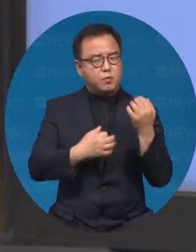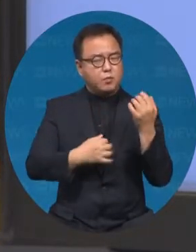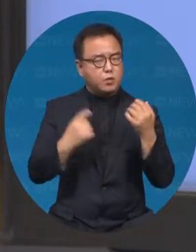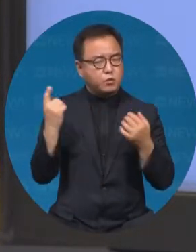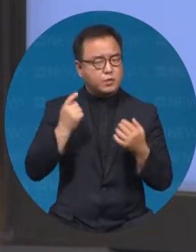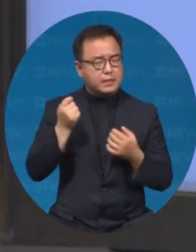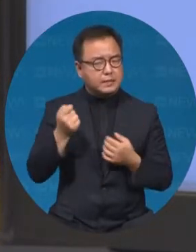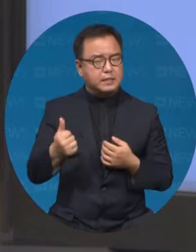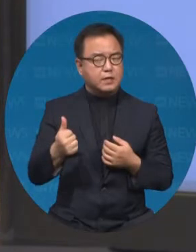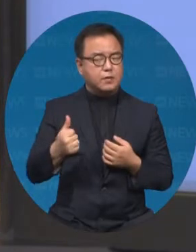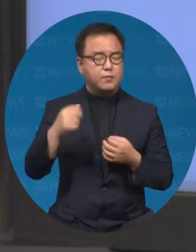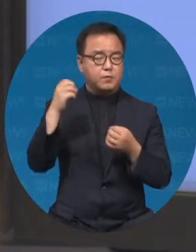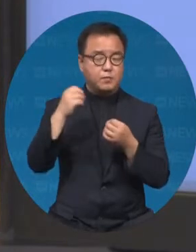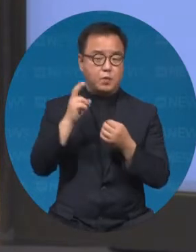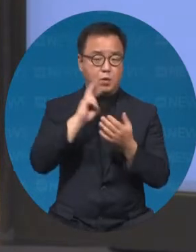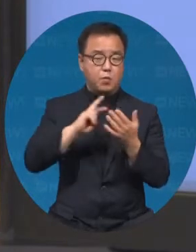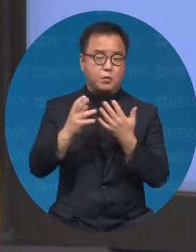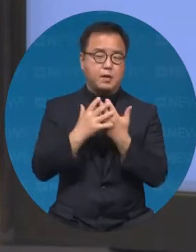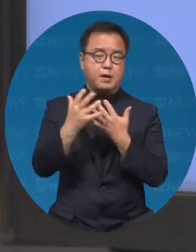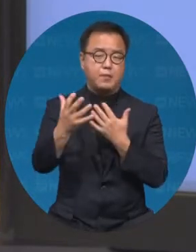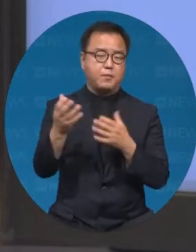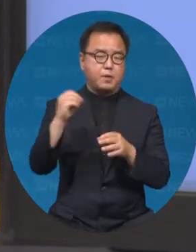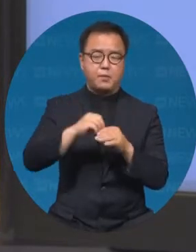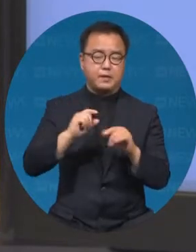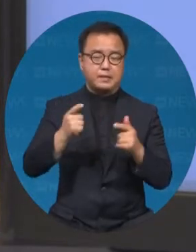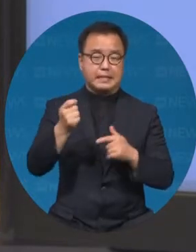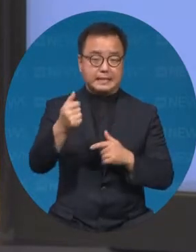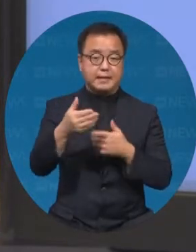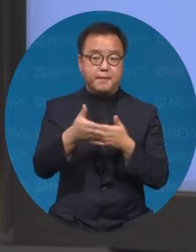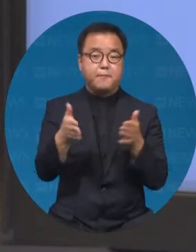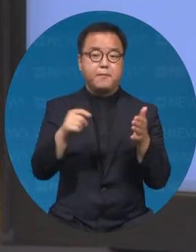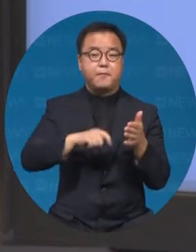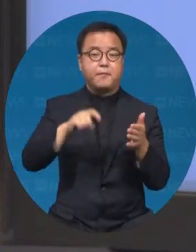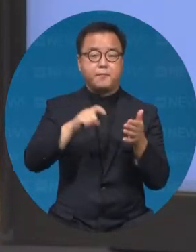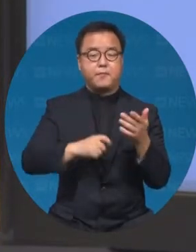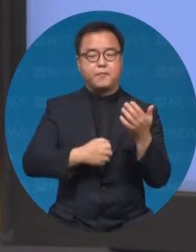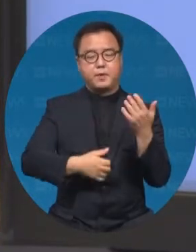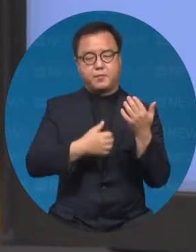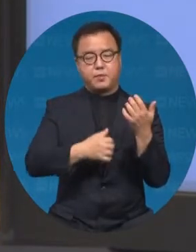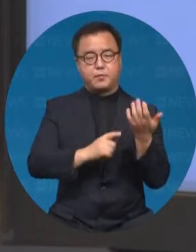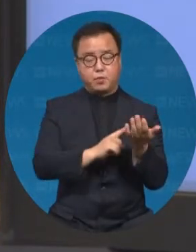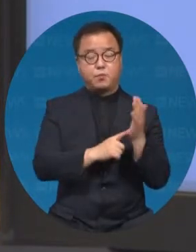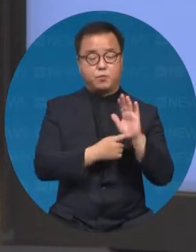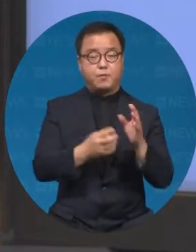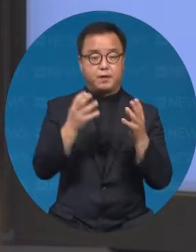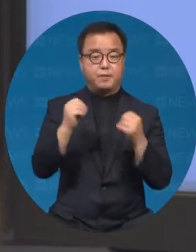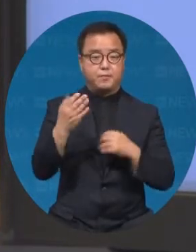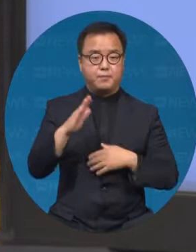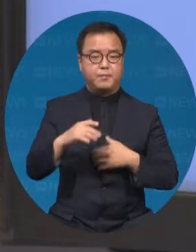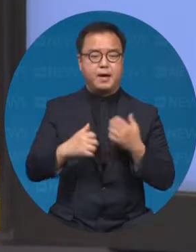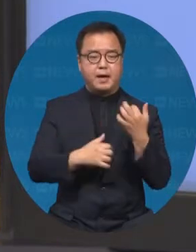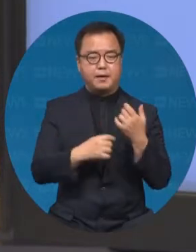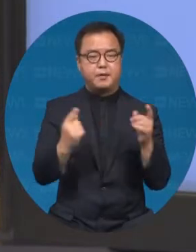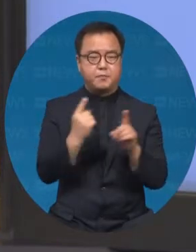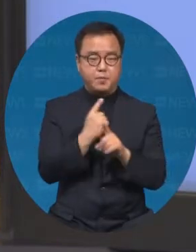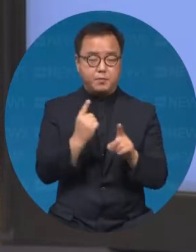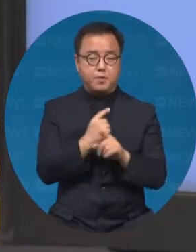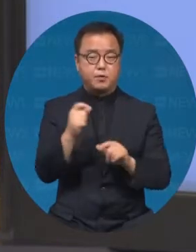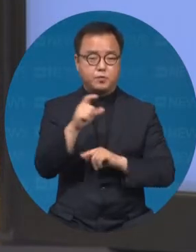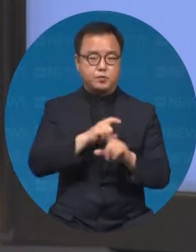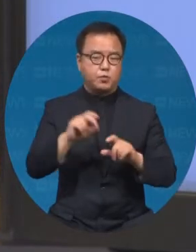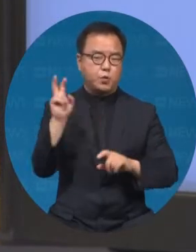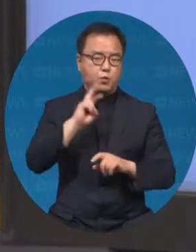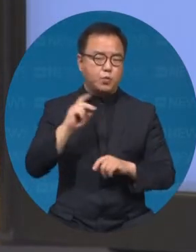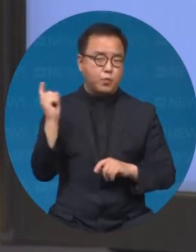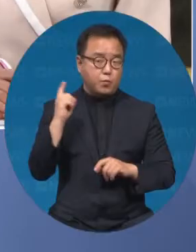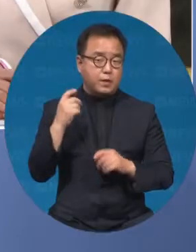포함되지는 못하고 작은 규모의 살롱 콘서트에나 적합한 악기로 여겨졌는데 점차 악기가 개량되고 음향 장비가